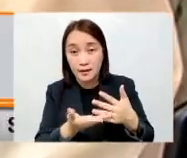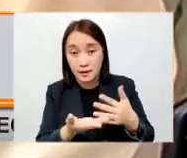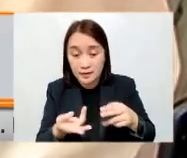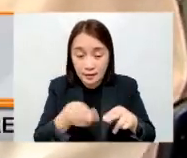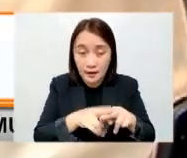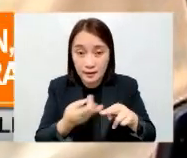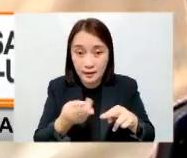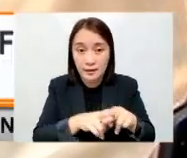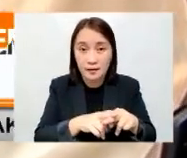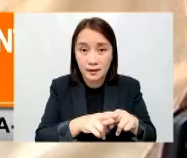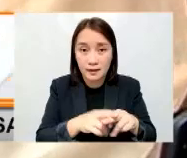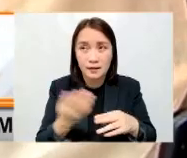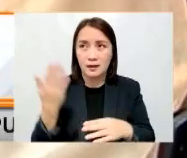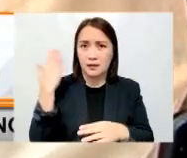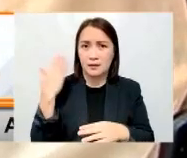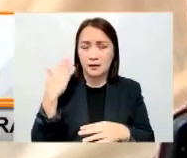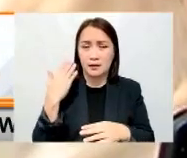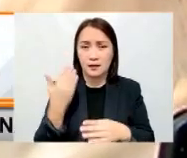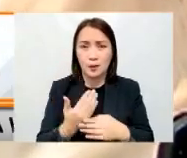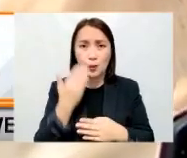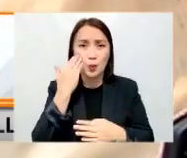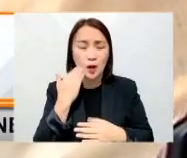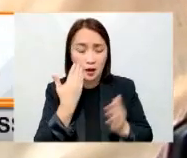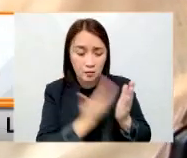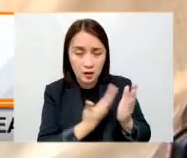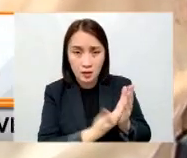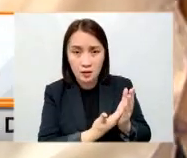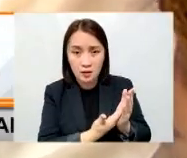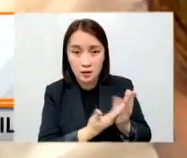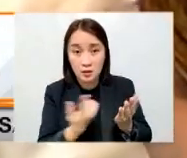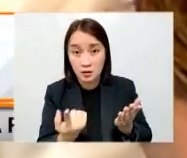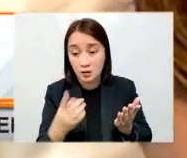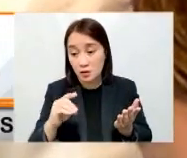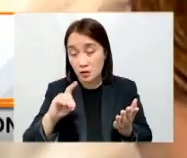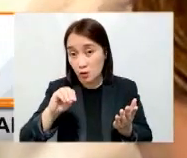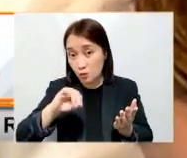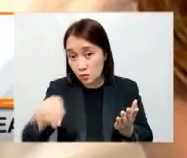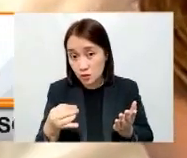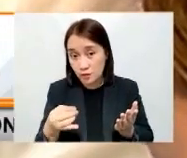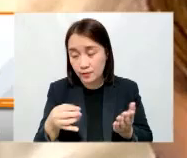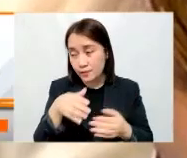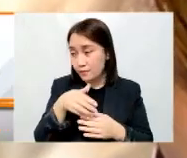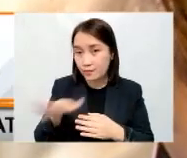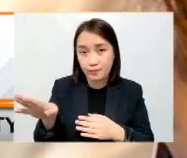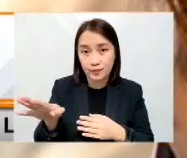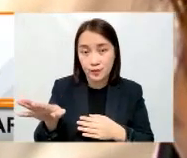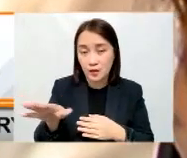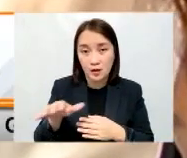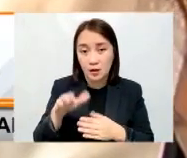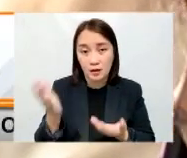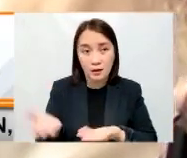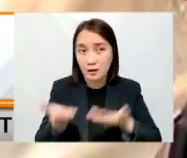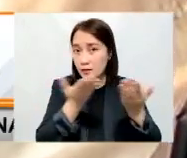ko kagaya dati na kapag kulang ang ebidensya, ang ginagawa ng Department of Justice, idinidismiss ang kaso, wala nang ibang